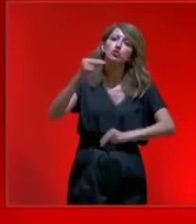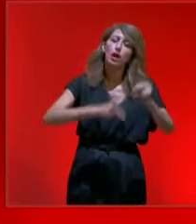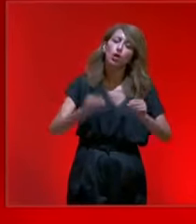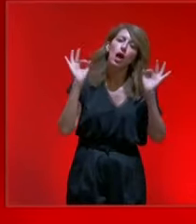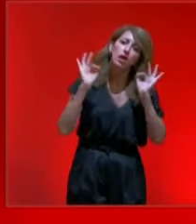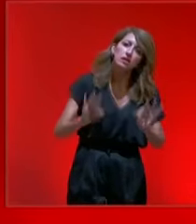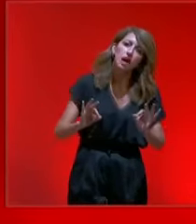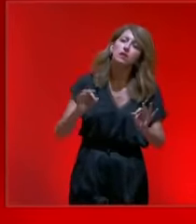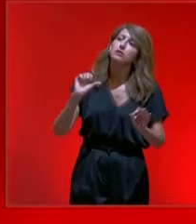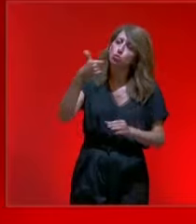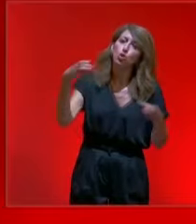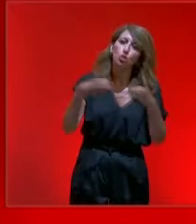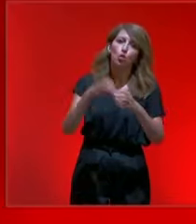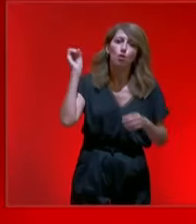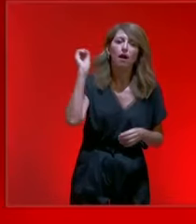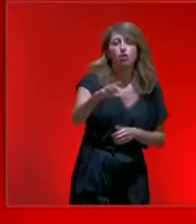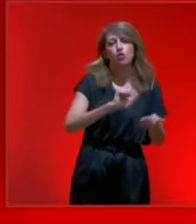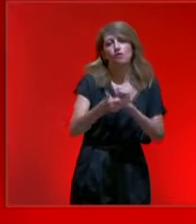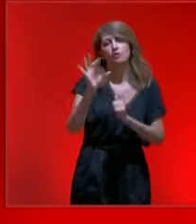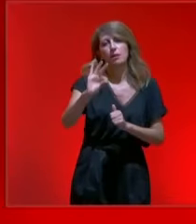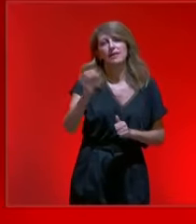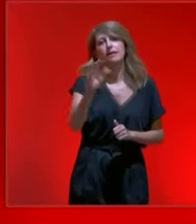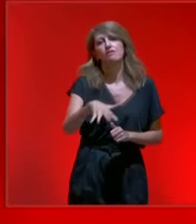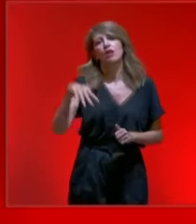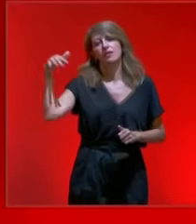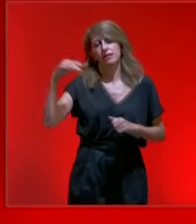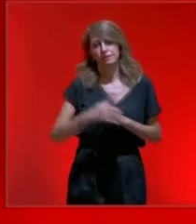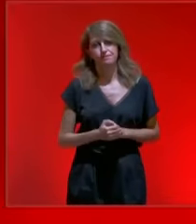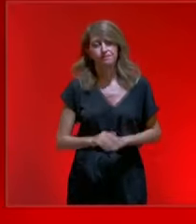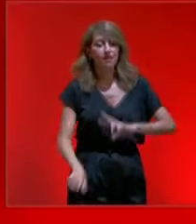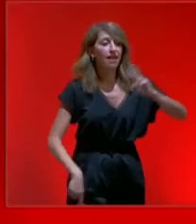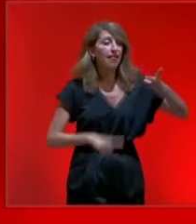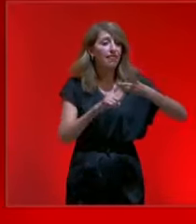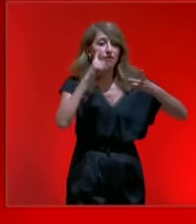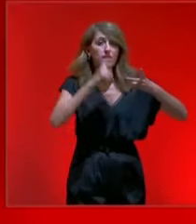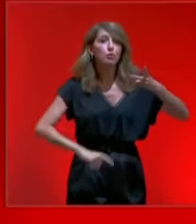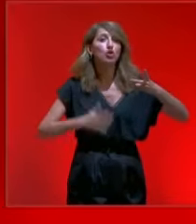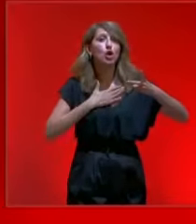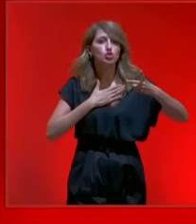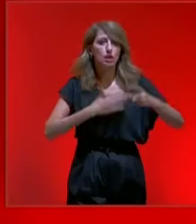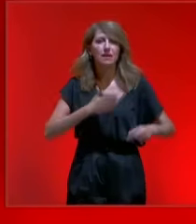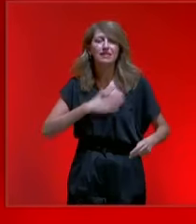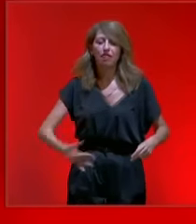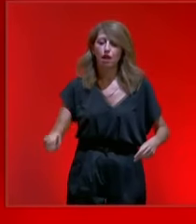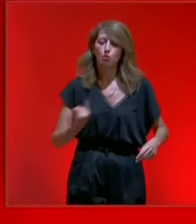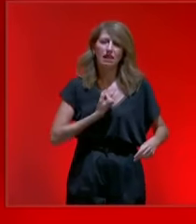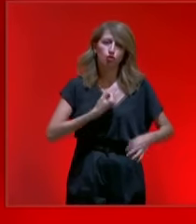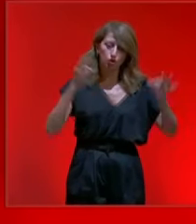πολιτική και κοινωνική ευρύτητα. Και αν η σύγχρονη ταυτότητά μας, όπως την προσδιορίσαμε το